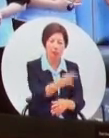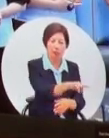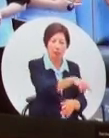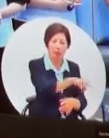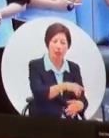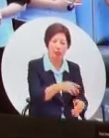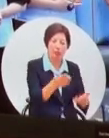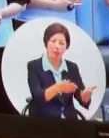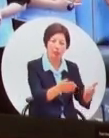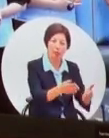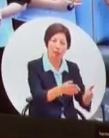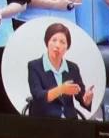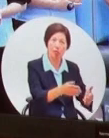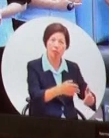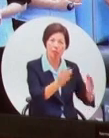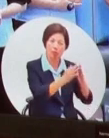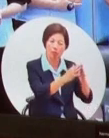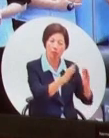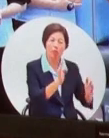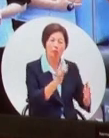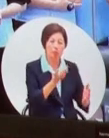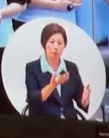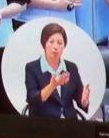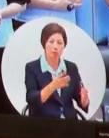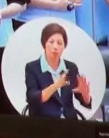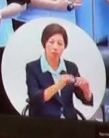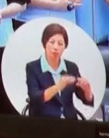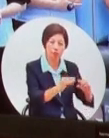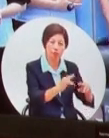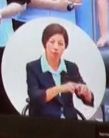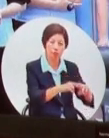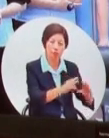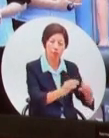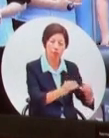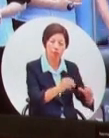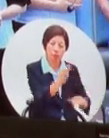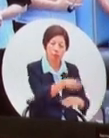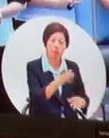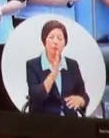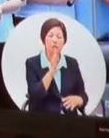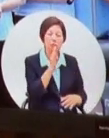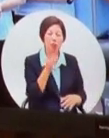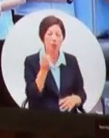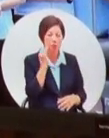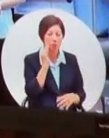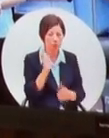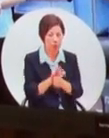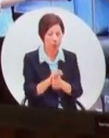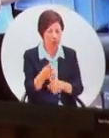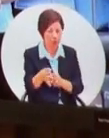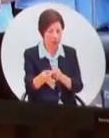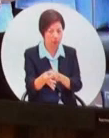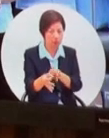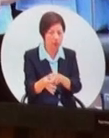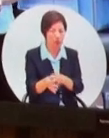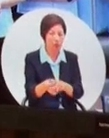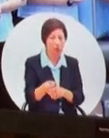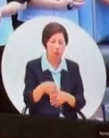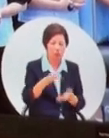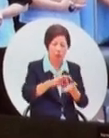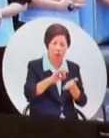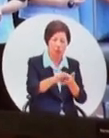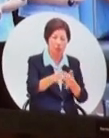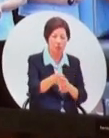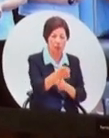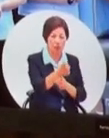去买沙发。如果这一笔账款是用在我们所有警消、义消、第一线人